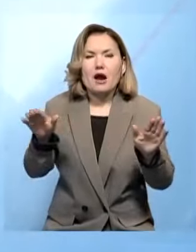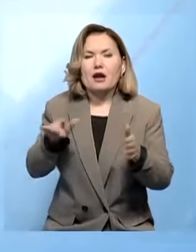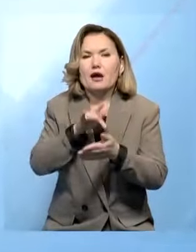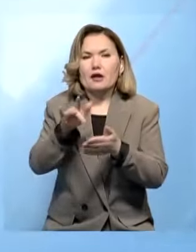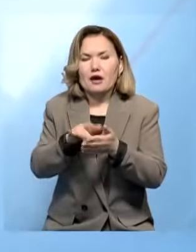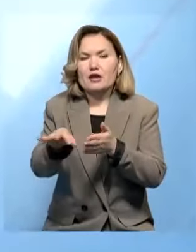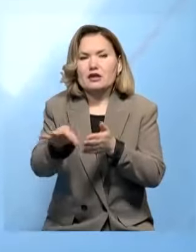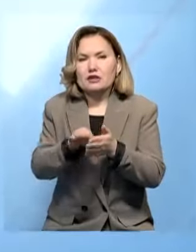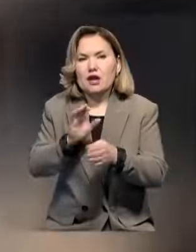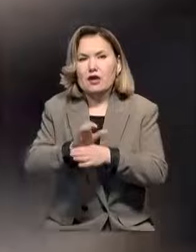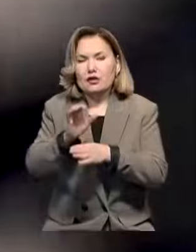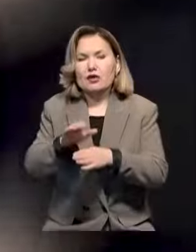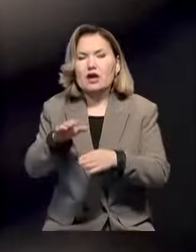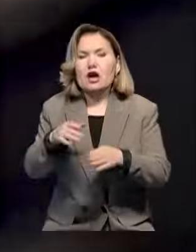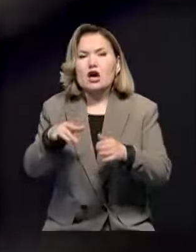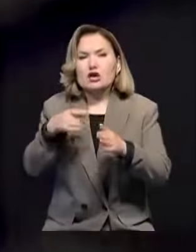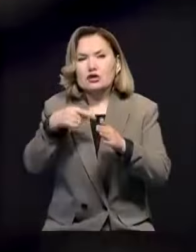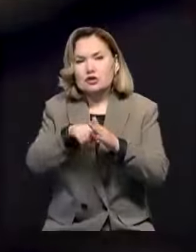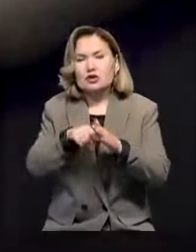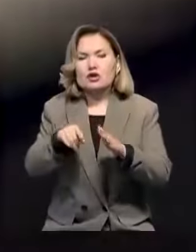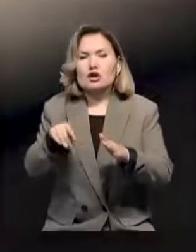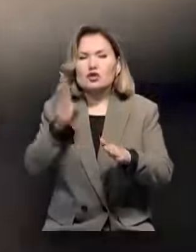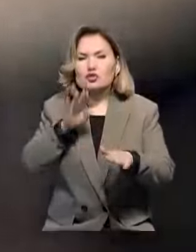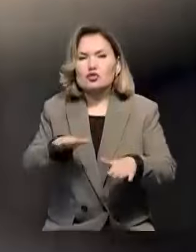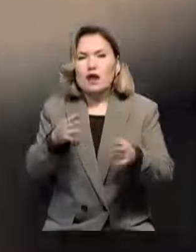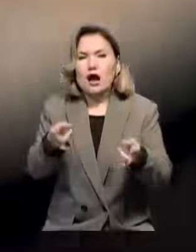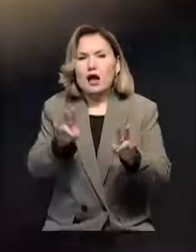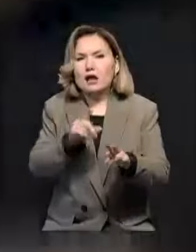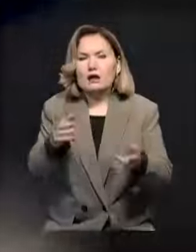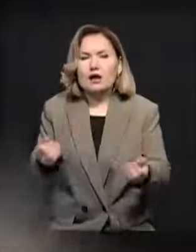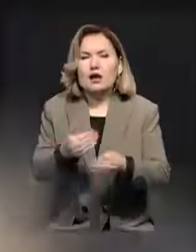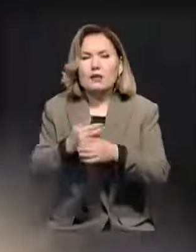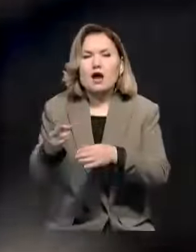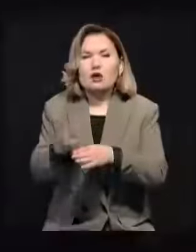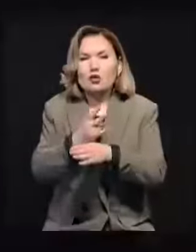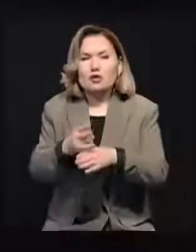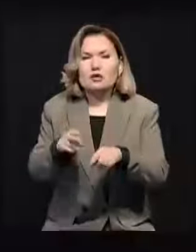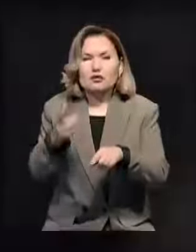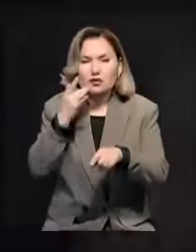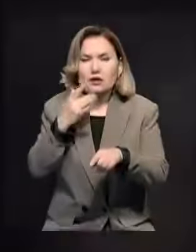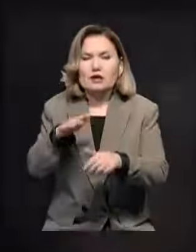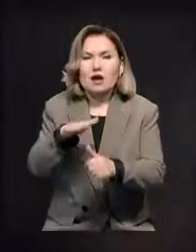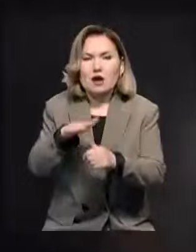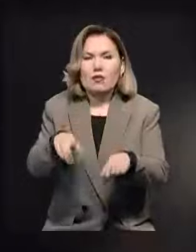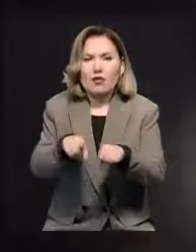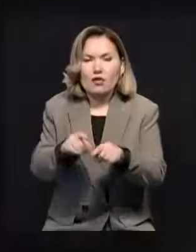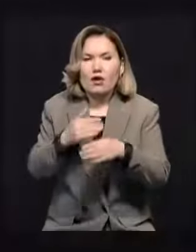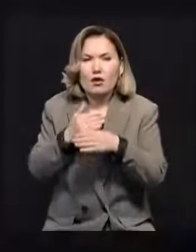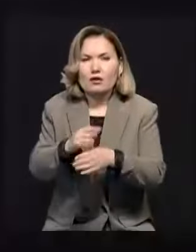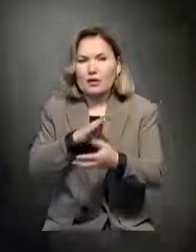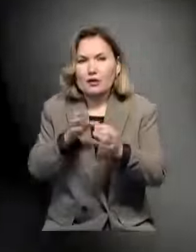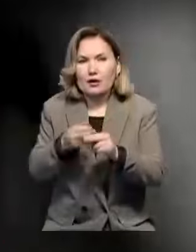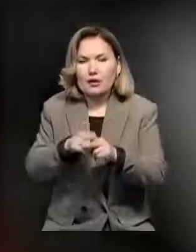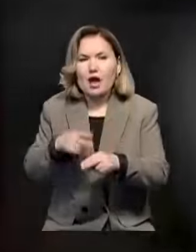дереу жетіп, суда қалғандарды құтқару жұмыстарына кірісті. Түнде құтқару жұмыстарын жүргізу тек әскери әуе күштердің ұшқыштарына ғана рұқсат